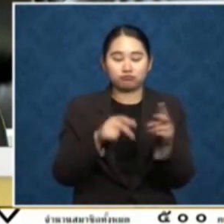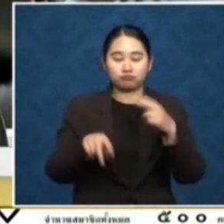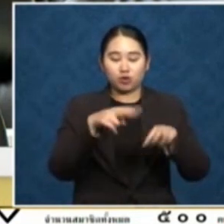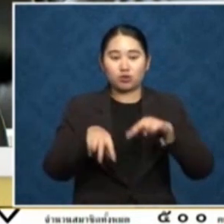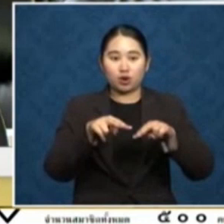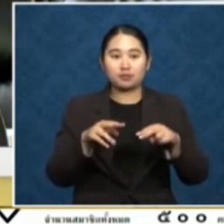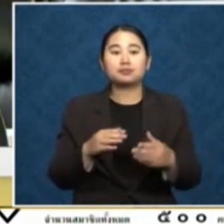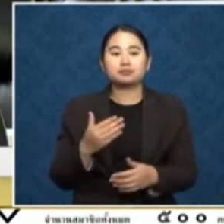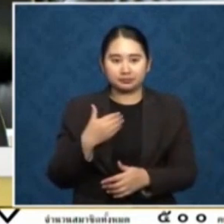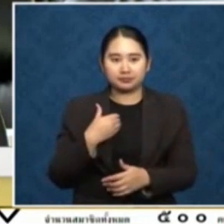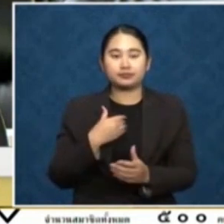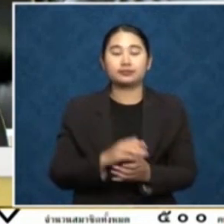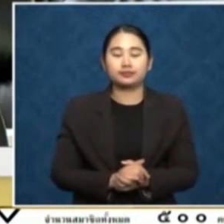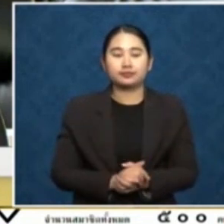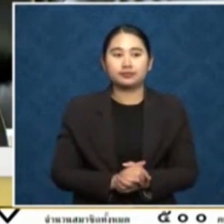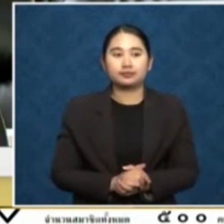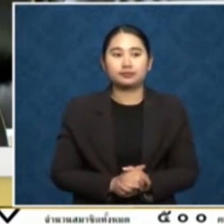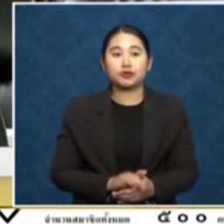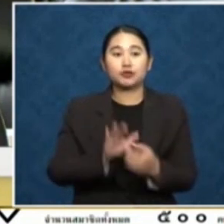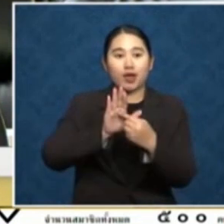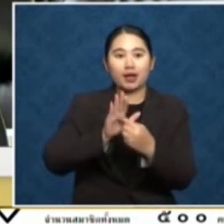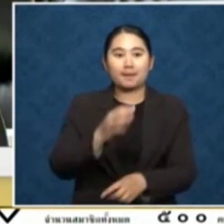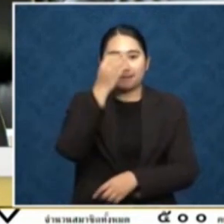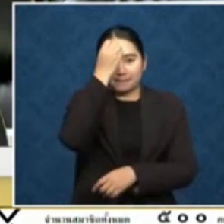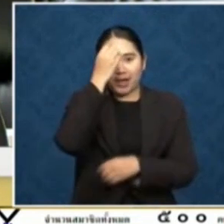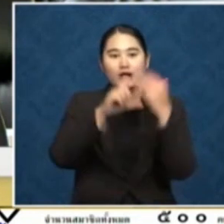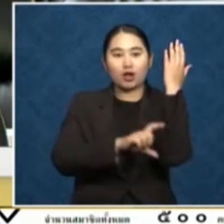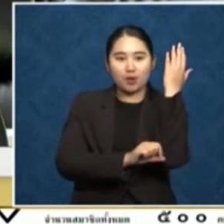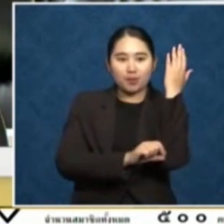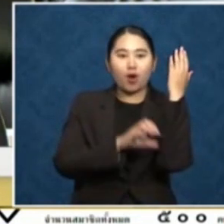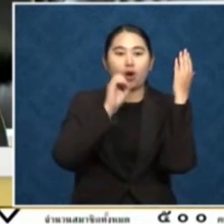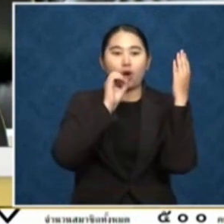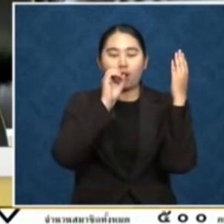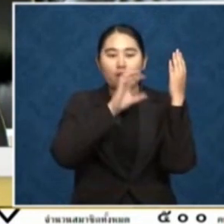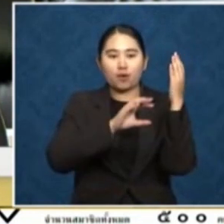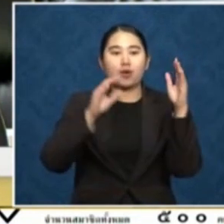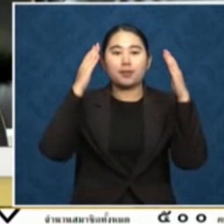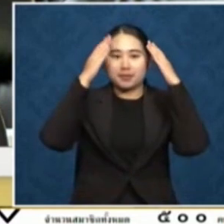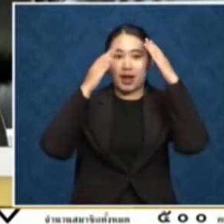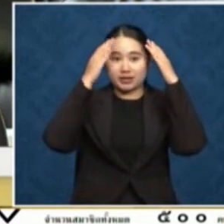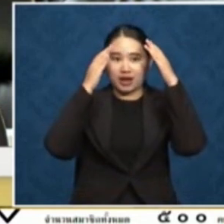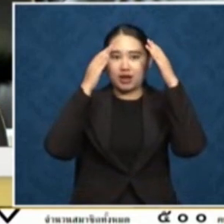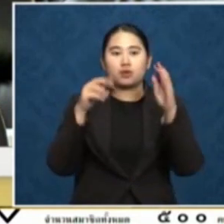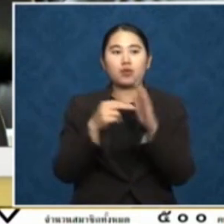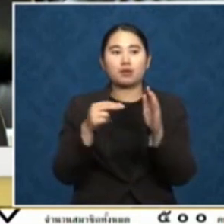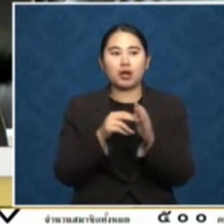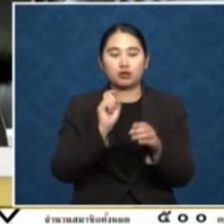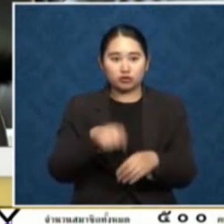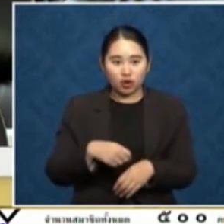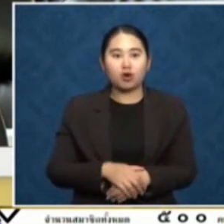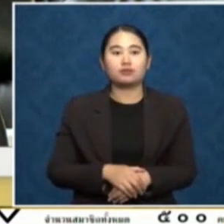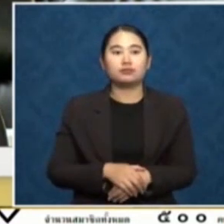ที่มีการเปลี่ยนง่ายกระบวนการตรวจสอบไม่มากแต่อย่างประเทศญี่ปุ่นมาเลเซียฮ่องกงสิงคโปร์การเปลี่ยนคำนำหน้าจ